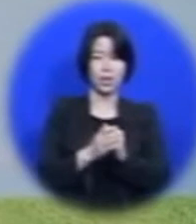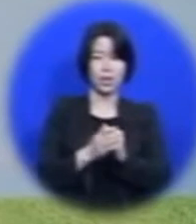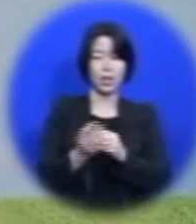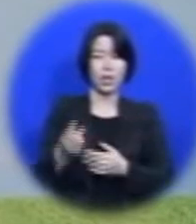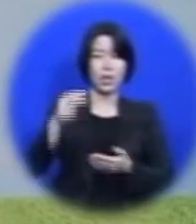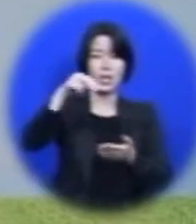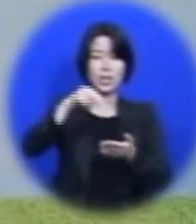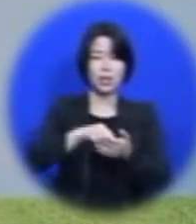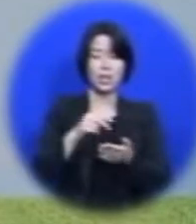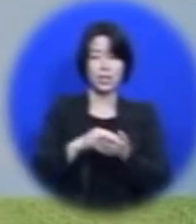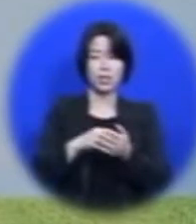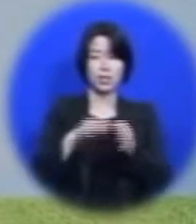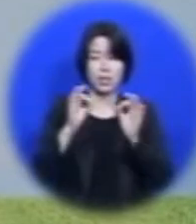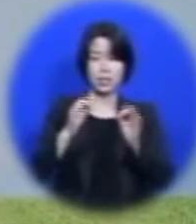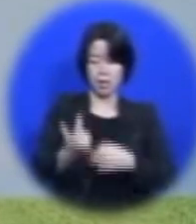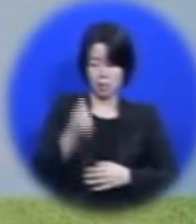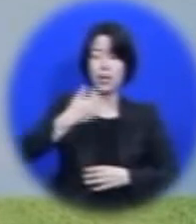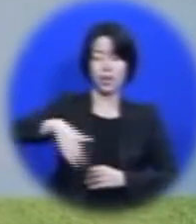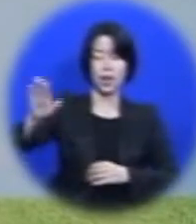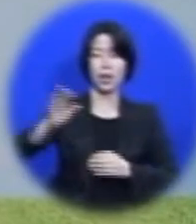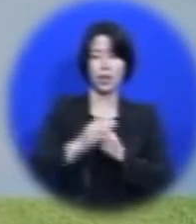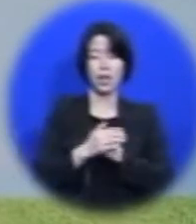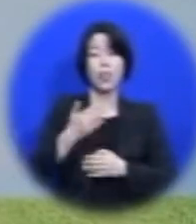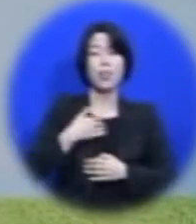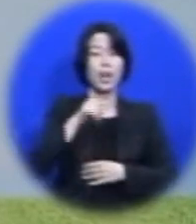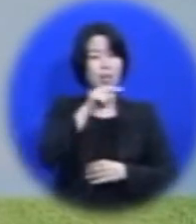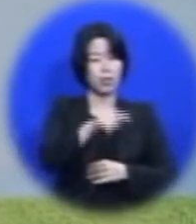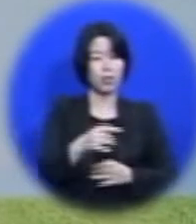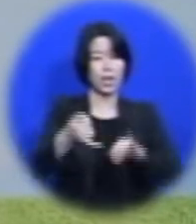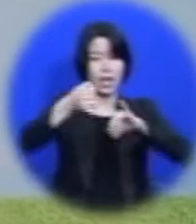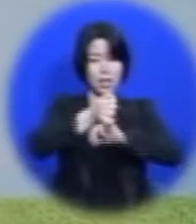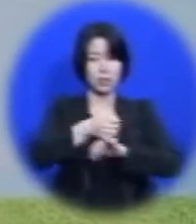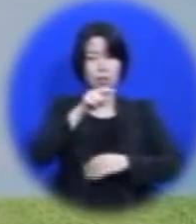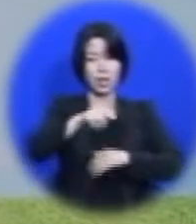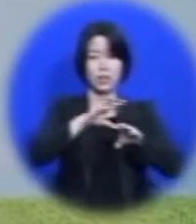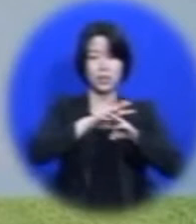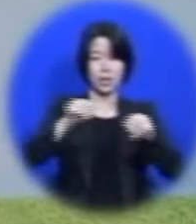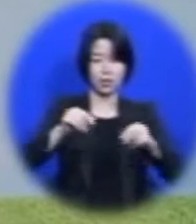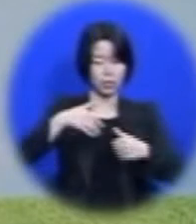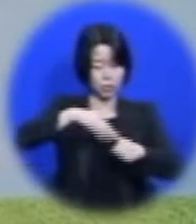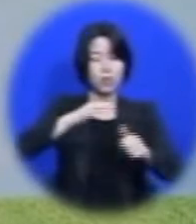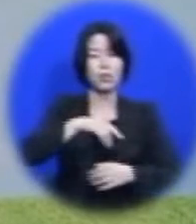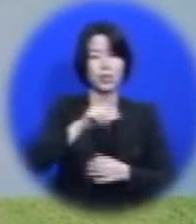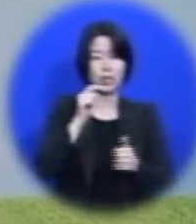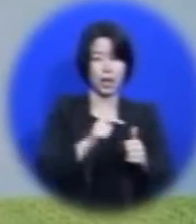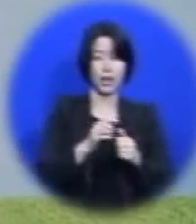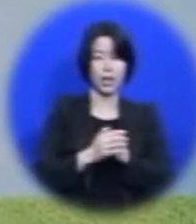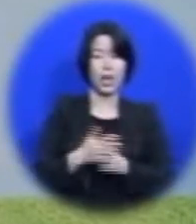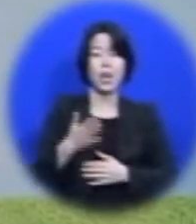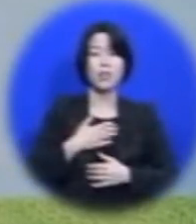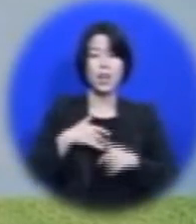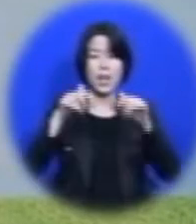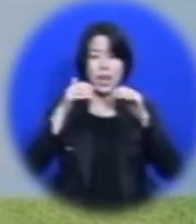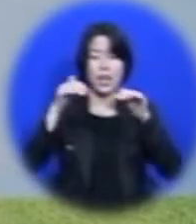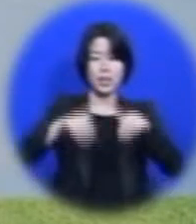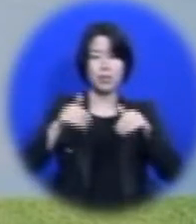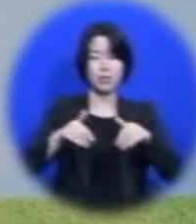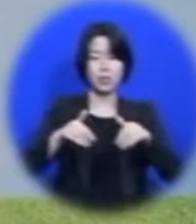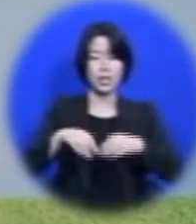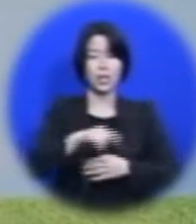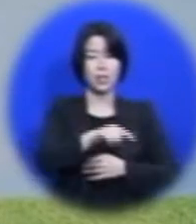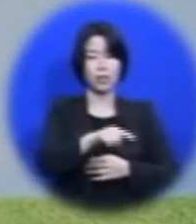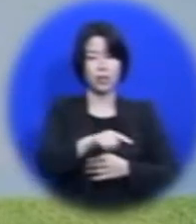일어나서 이 백성 데리고 빨리 가라. 내가 너에게 약속한 그 땅으로 가라. 내 사자가 너희들을